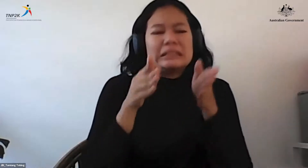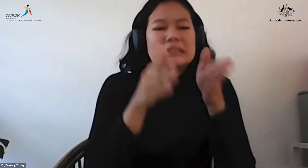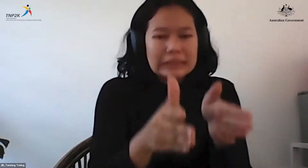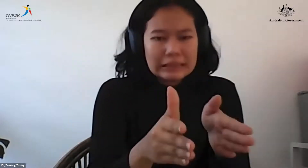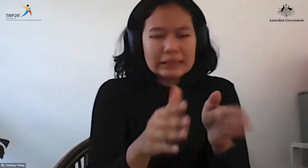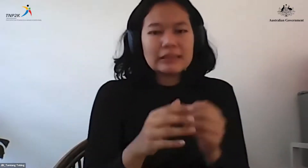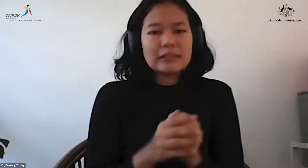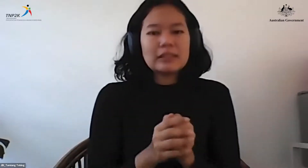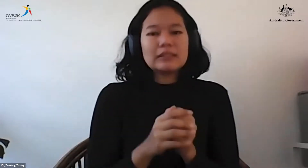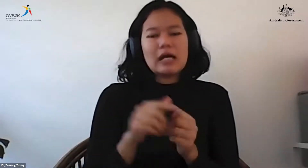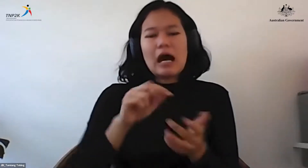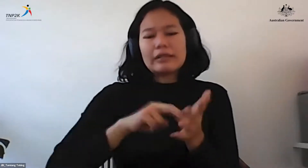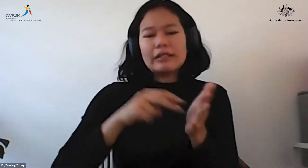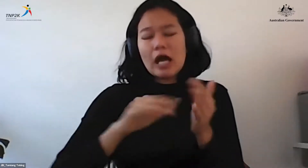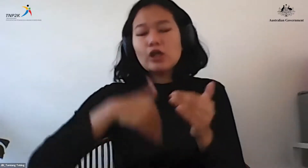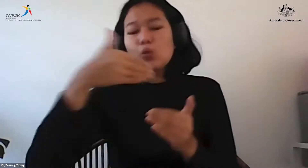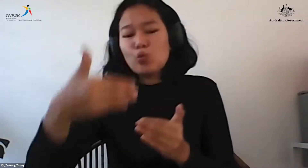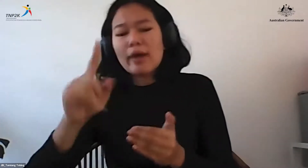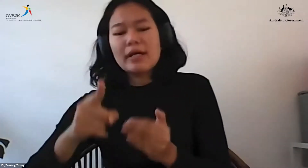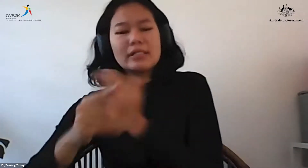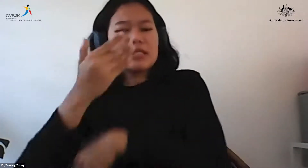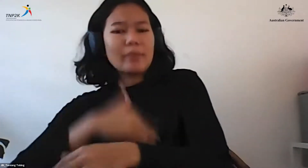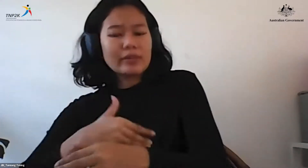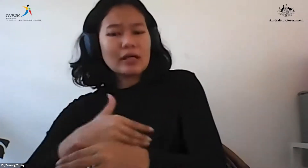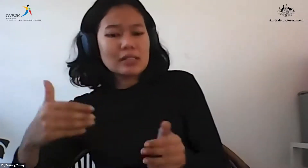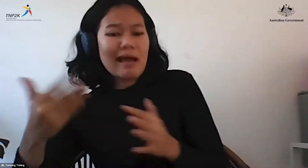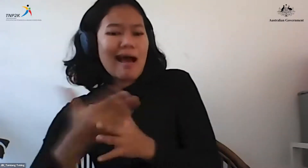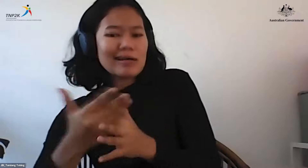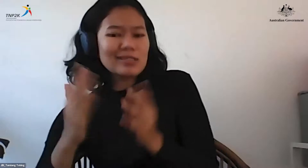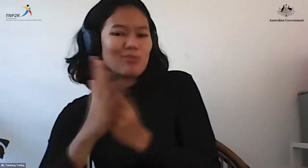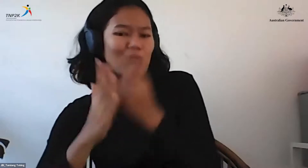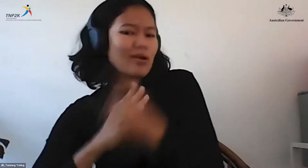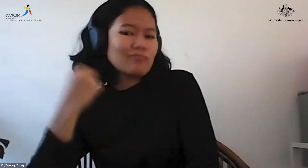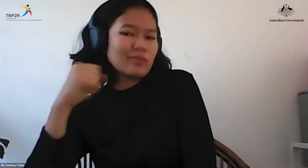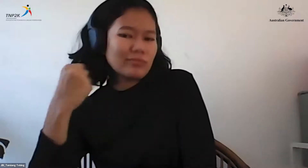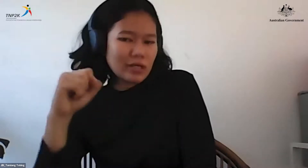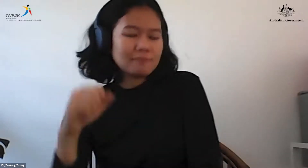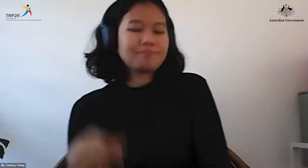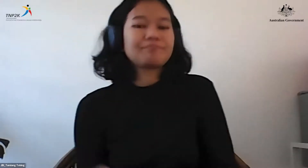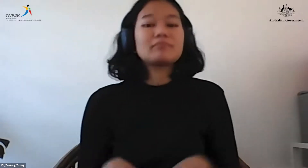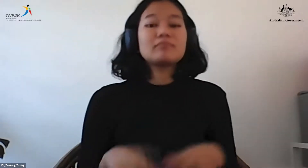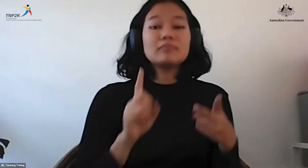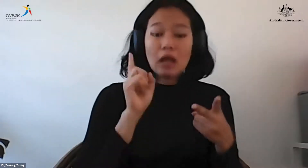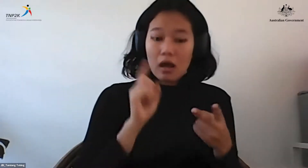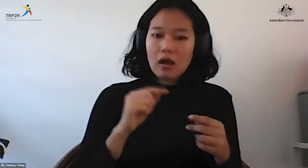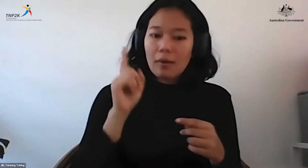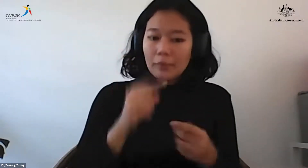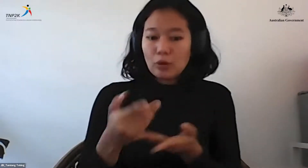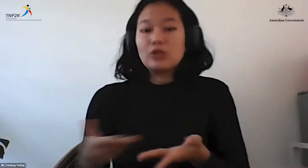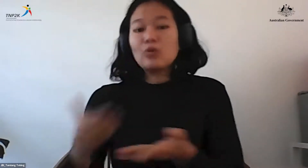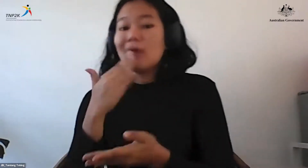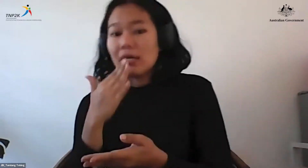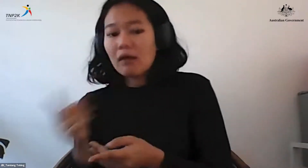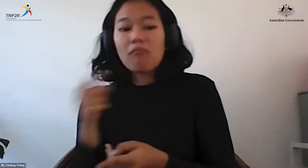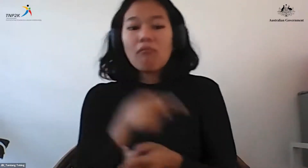banyak penyandang disabilitas yang kemudian tidak bisa mengakses program ini. Nah, apalagi dalam situasi COVID semacam ini,